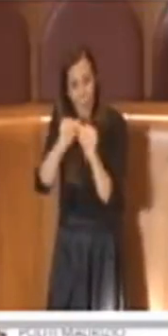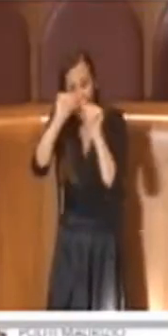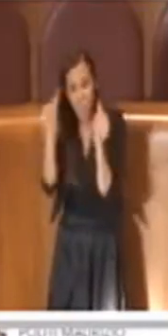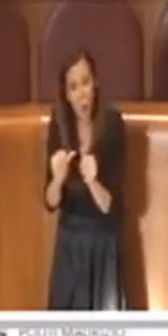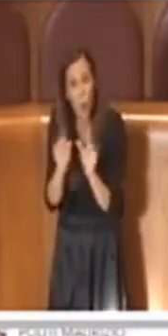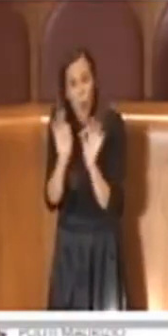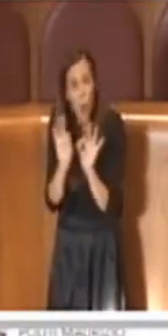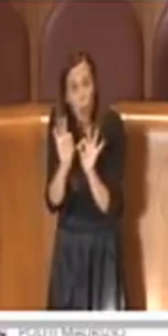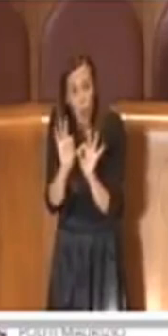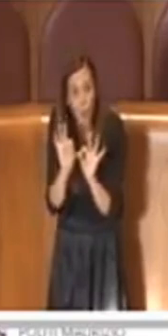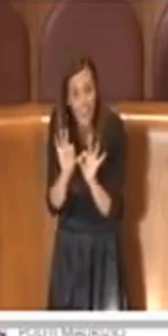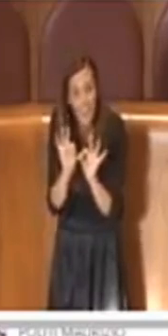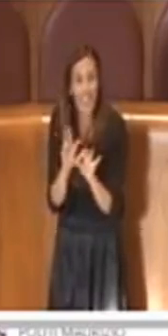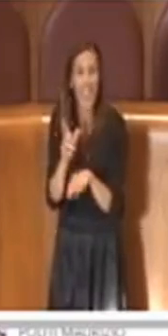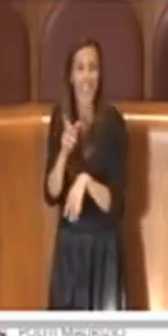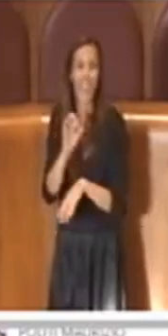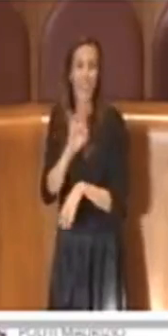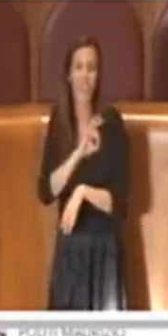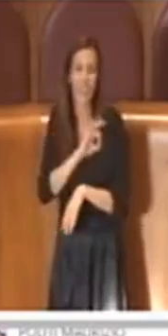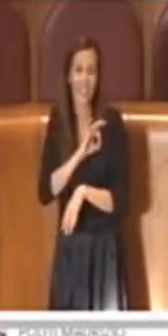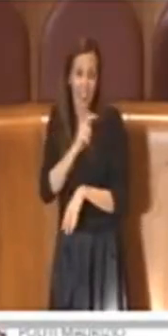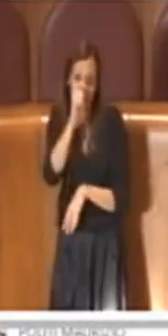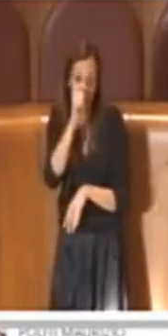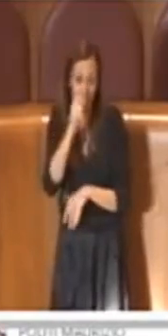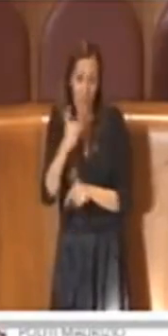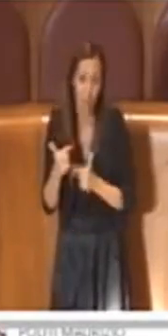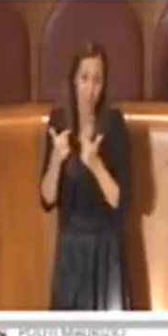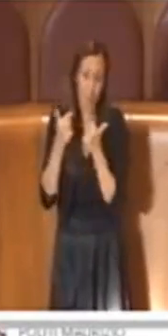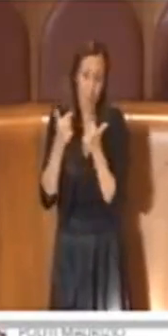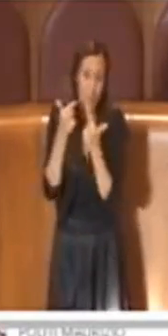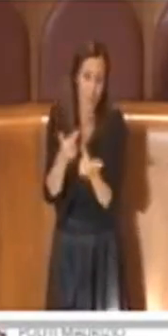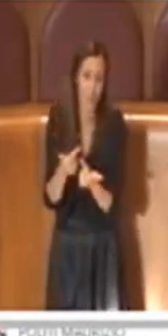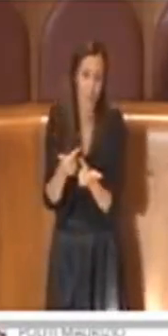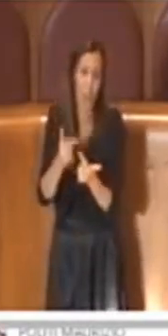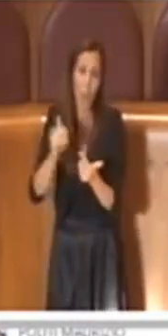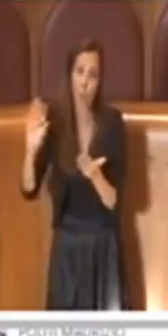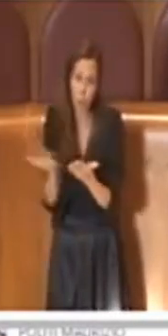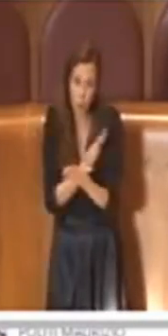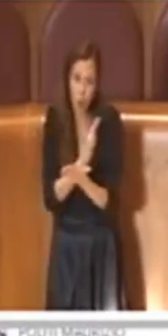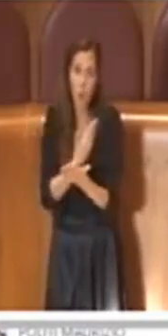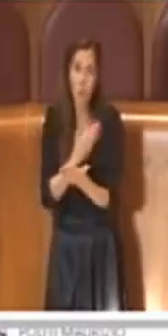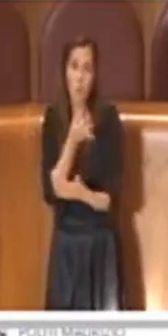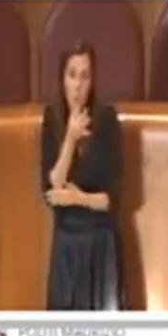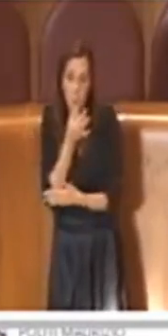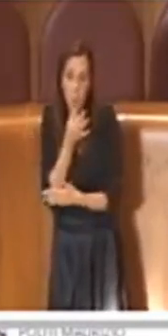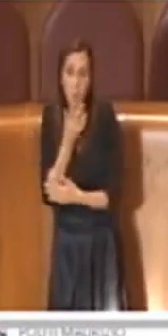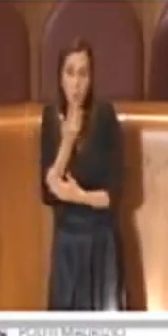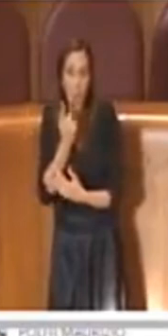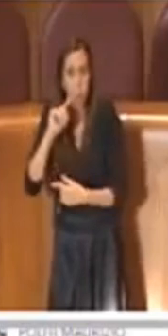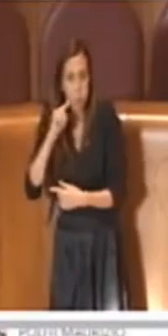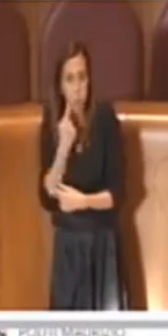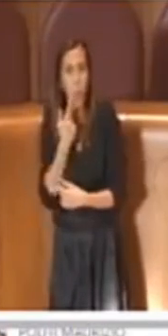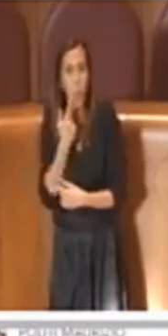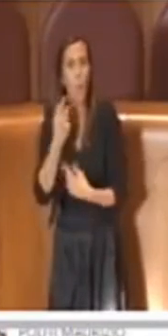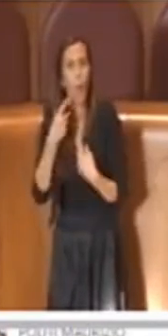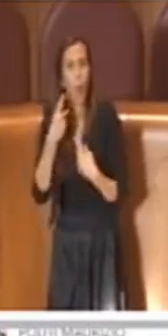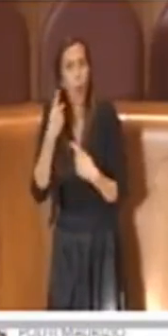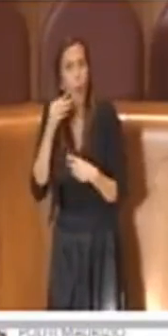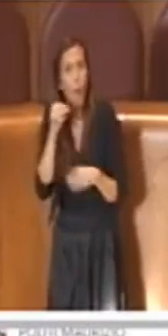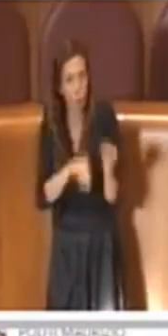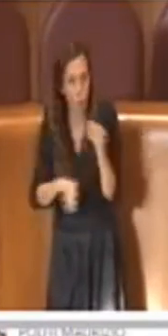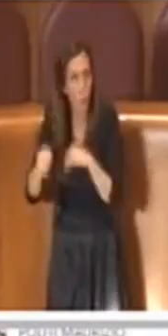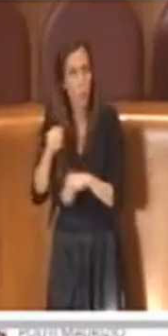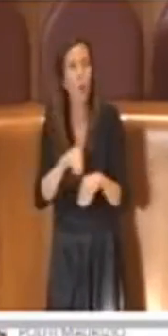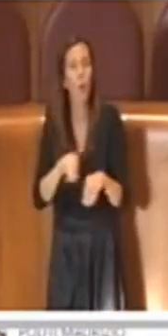quella indicazione sulla cittadinanza onoraria, sarebbe già perfetta così. Si potrebbe aggiungere qualcun altro, ma sempre